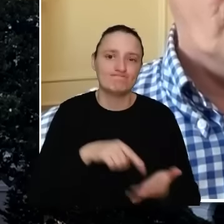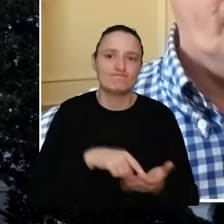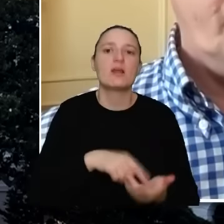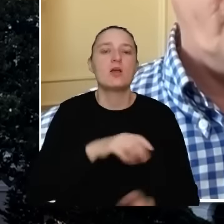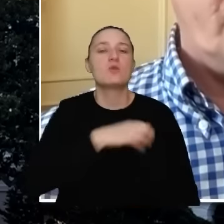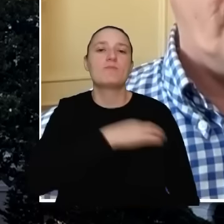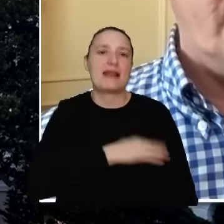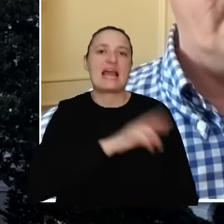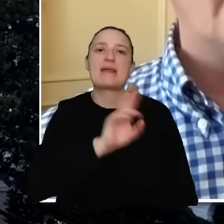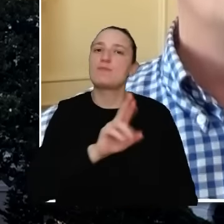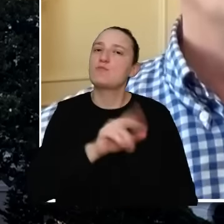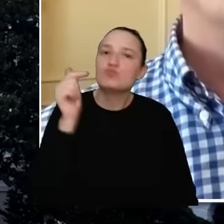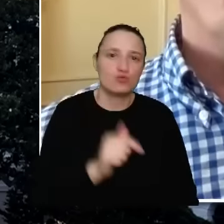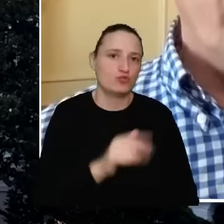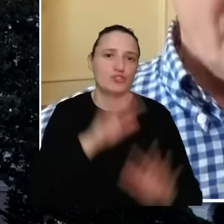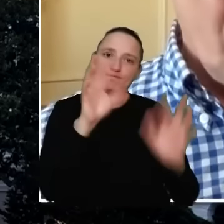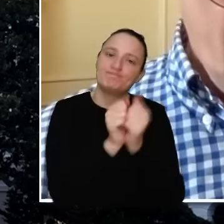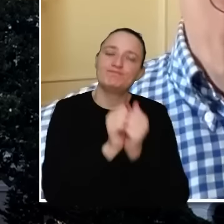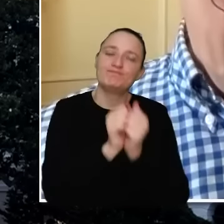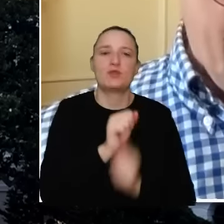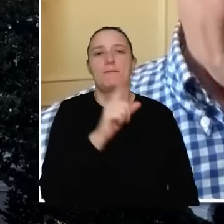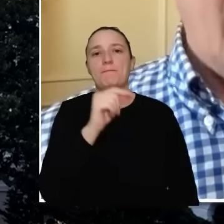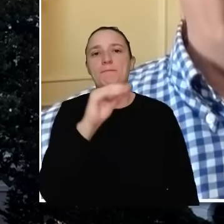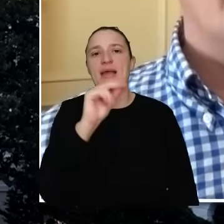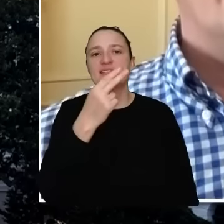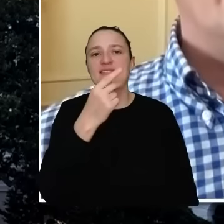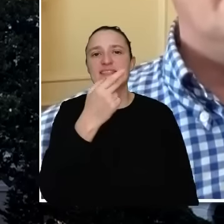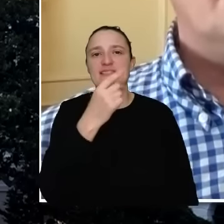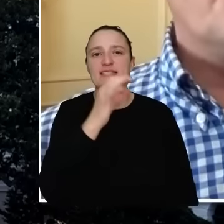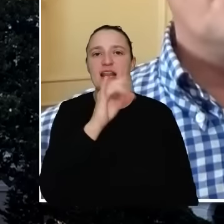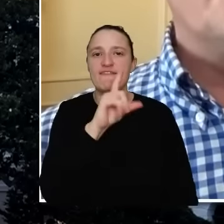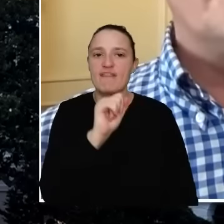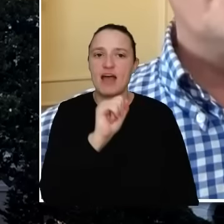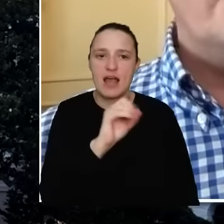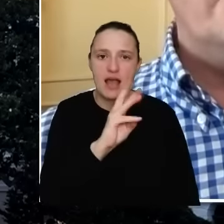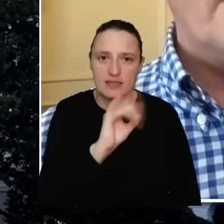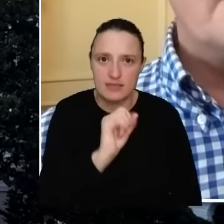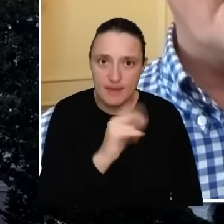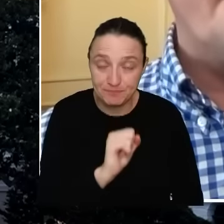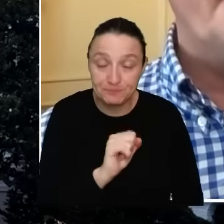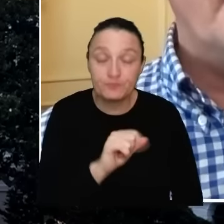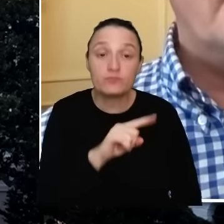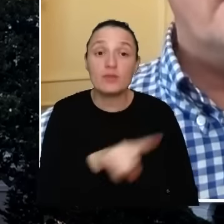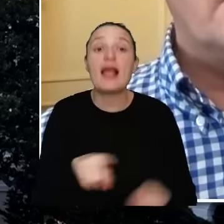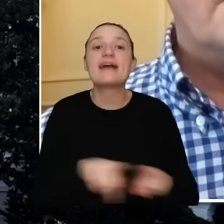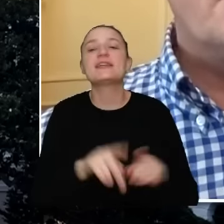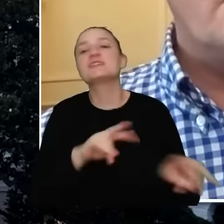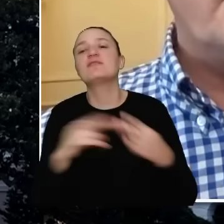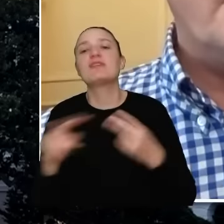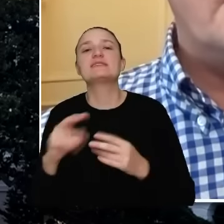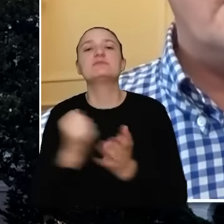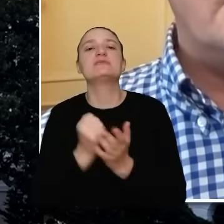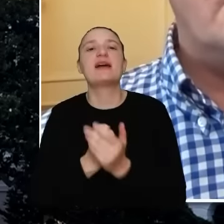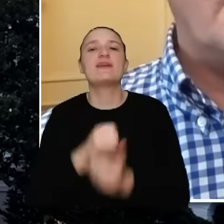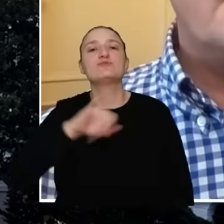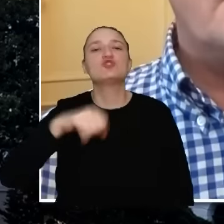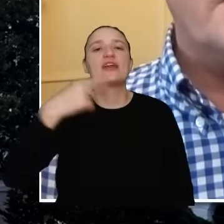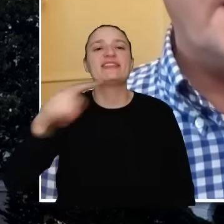muszą zdobyć Pensylwanię. Tak? Filozoficznie dalej. Wróćmy do J.D. Vance'a. To jest